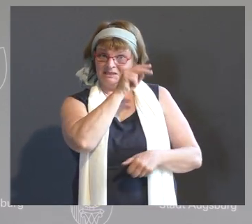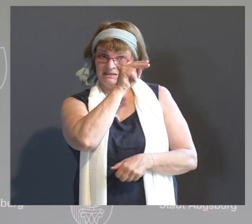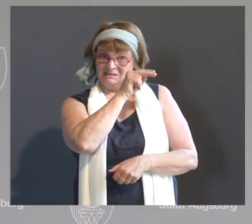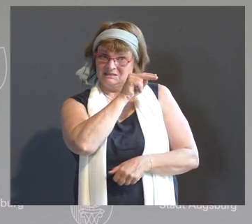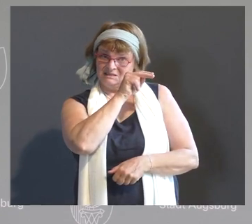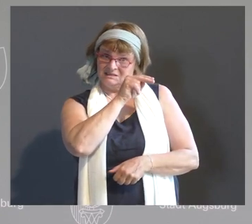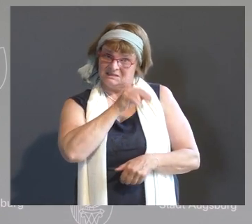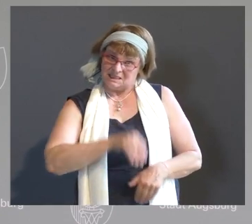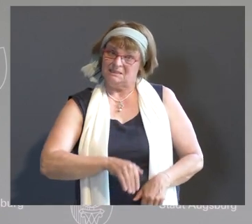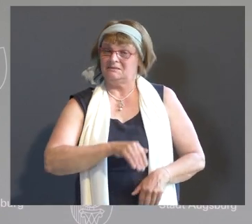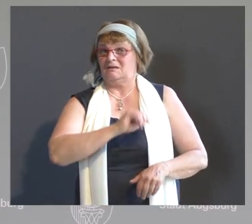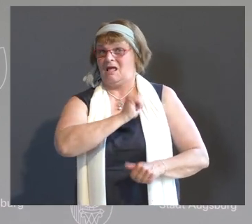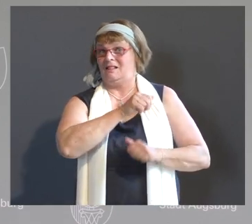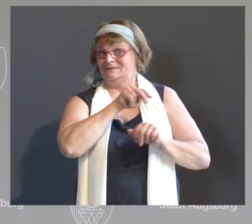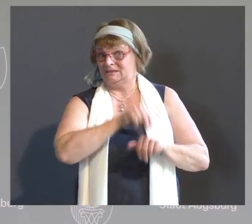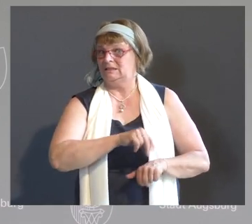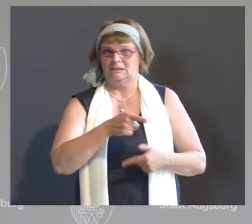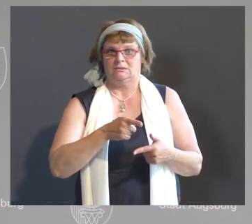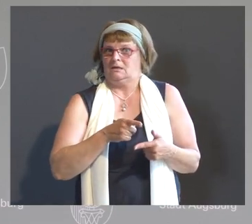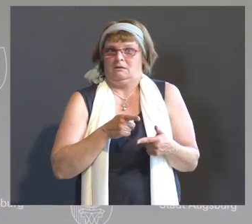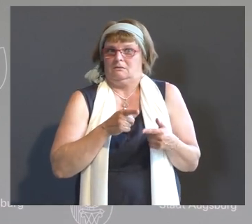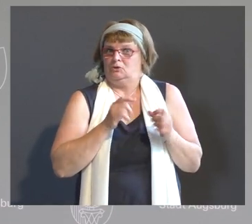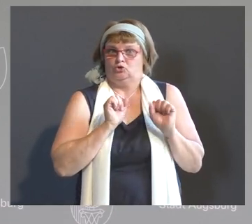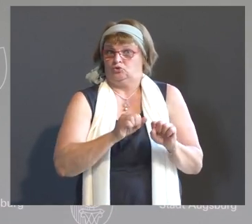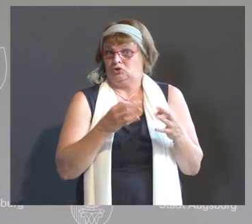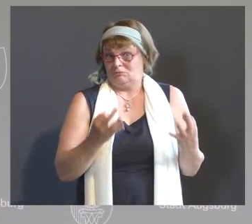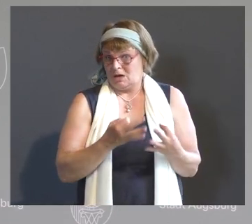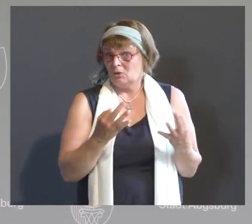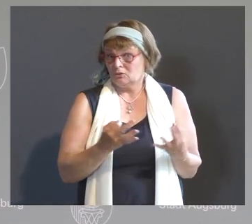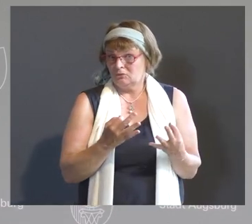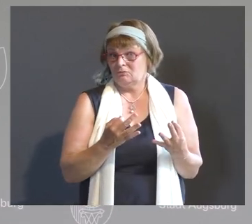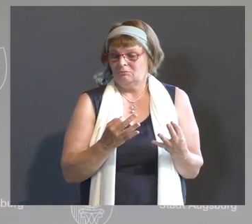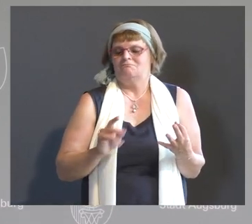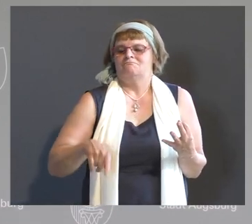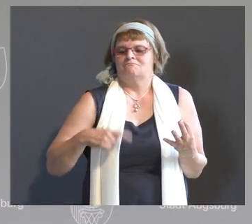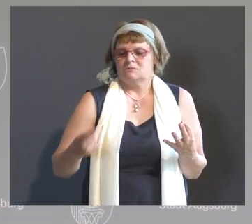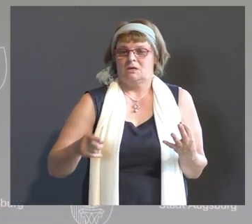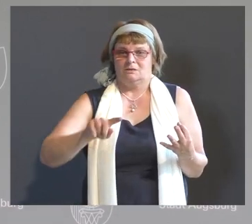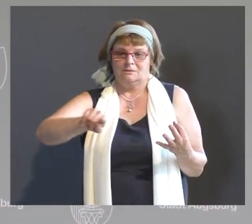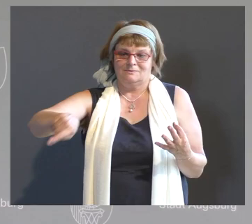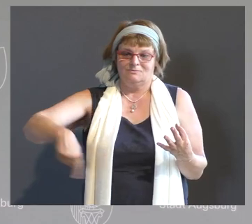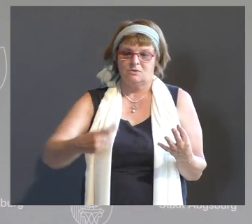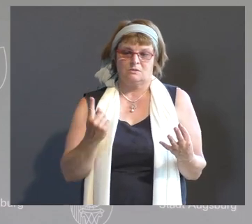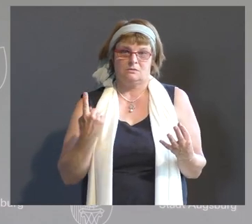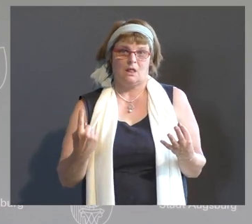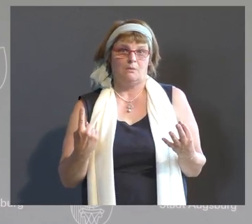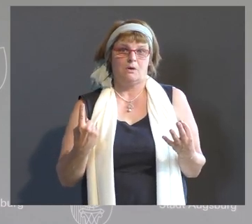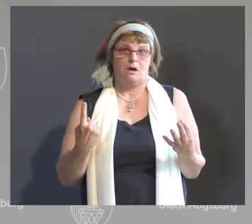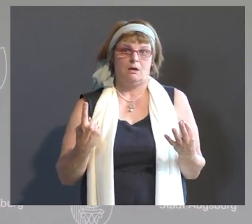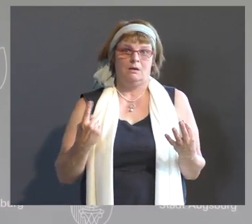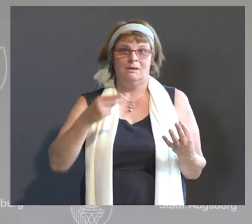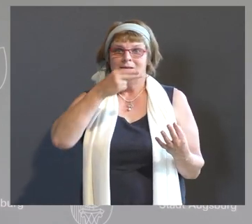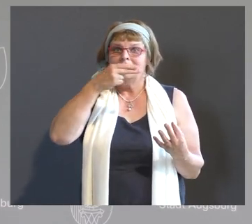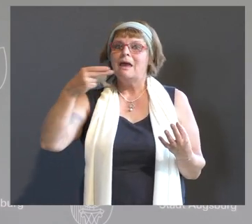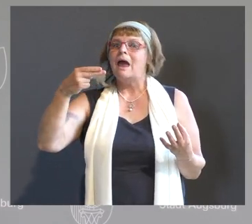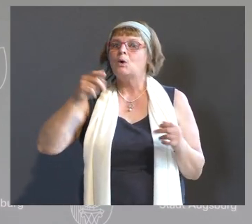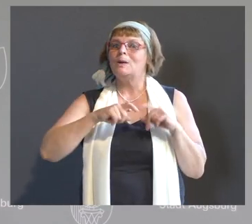kommen. Damit ist dann die Entscheidung gefallen, dass man diesen Platz, den